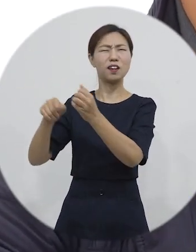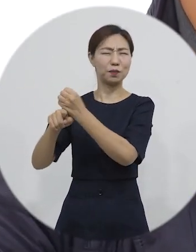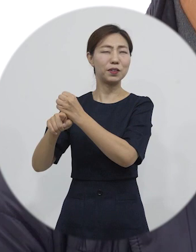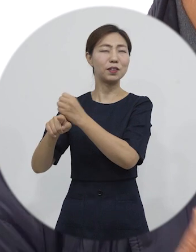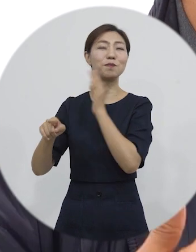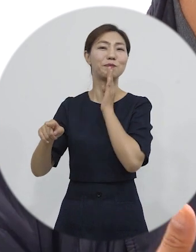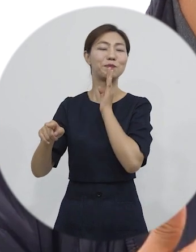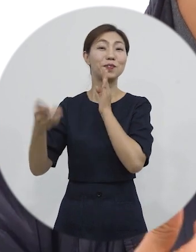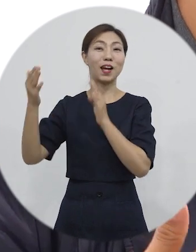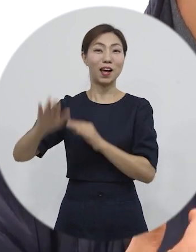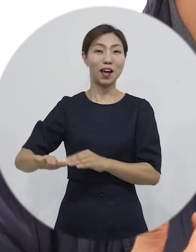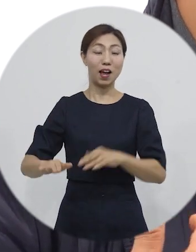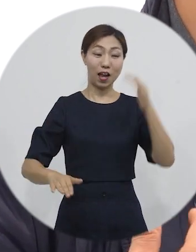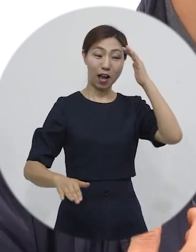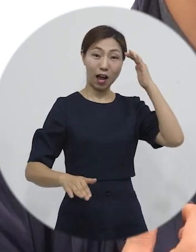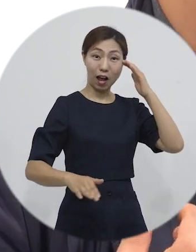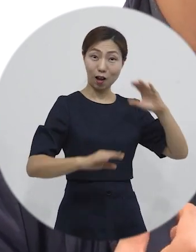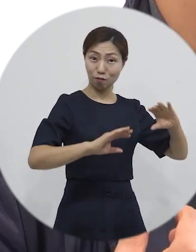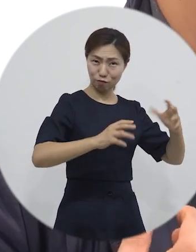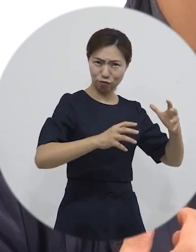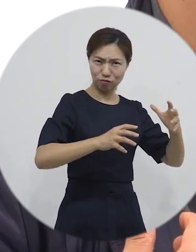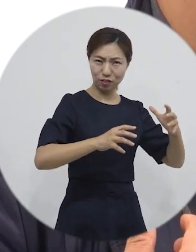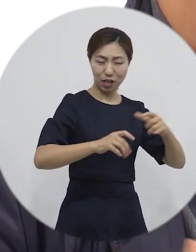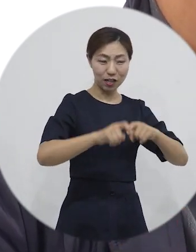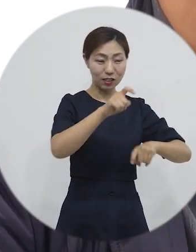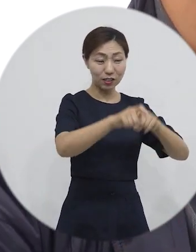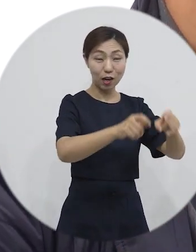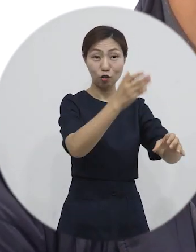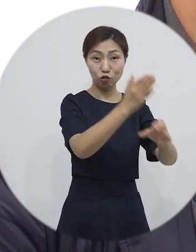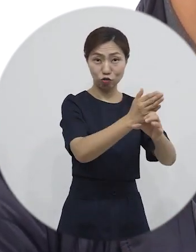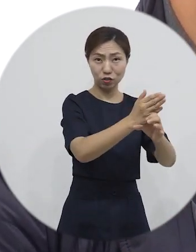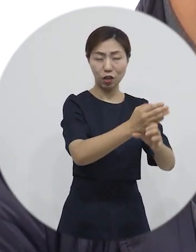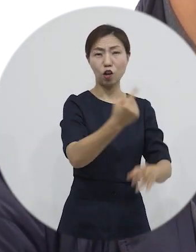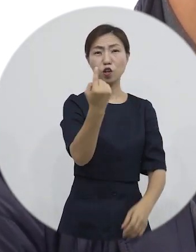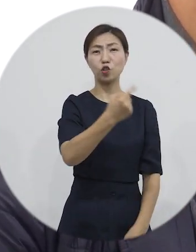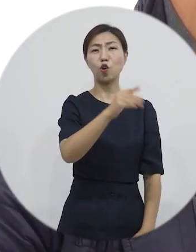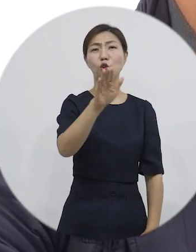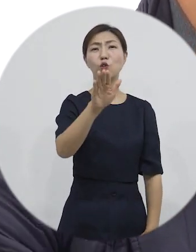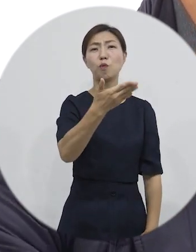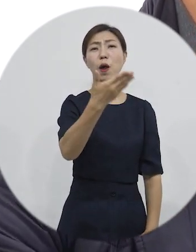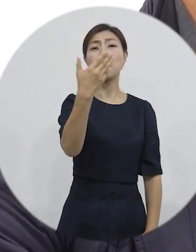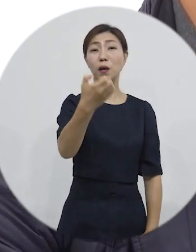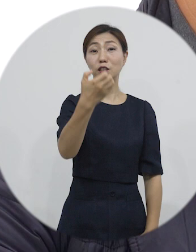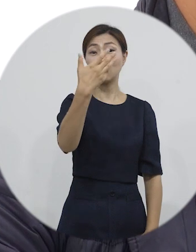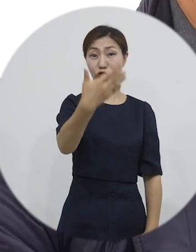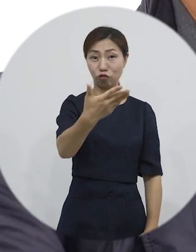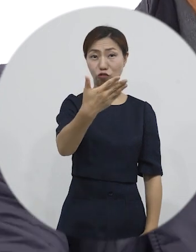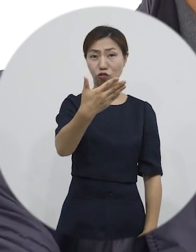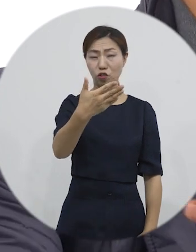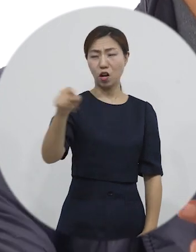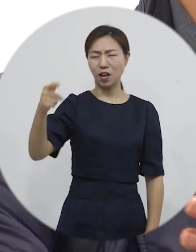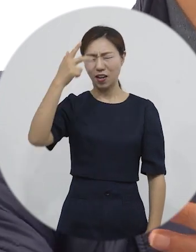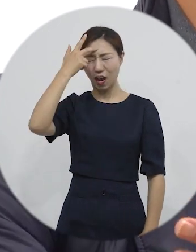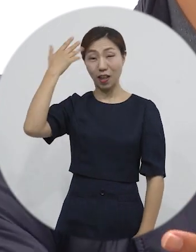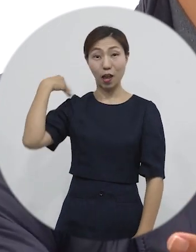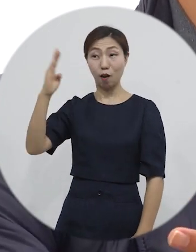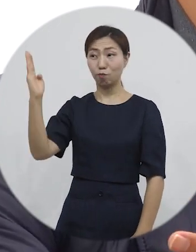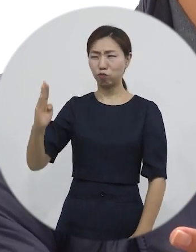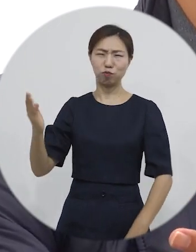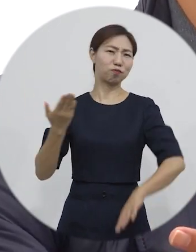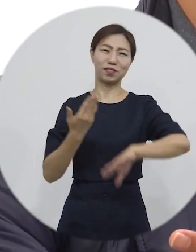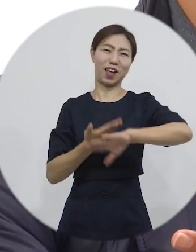모르지만 지금 우리가 경험하고 있는 참여예산제는요. 1989년도에 시작됐던 제도하고는 굉장히 격차가